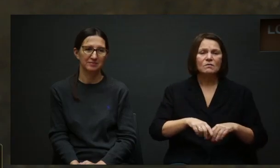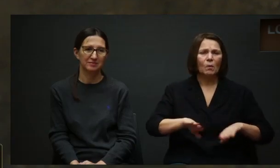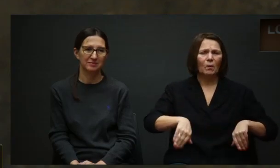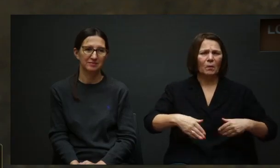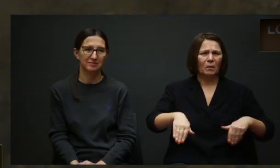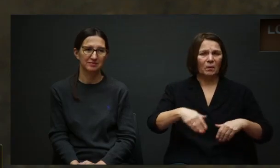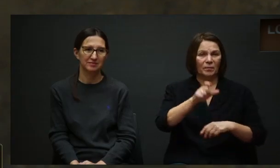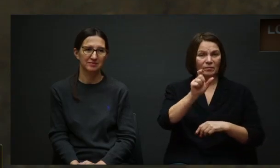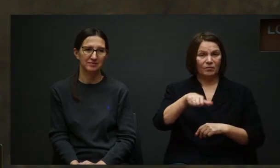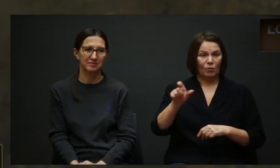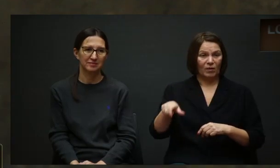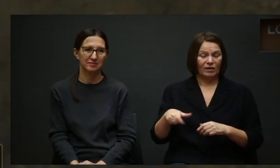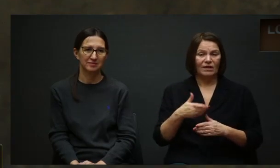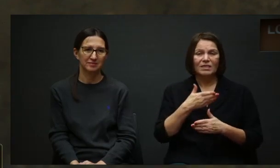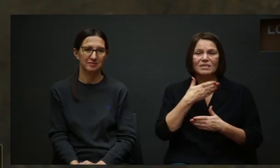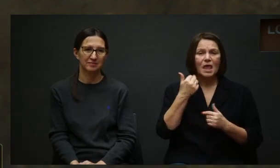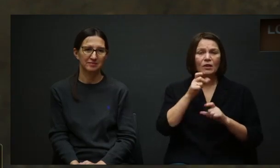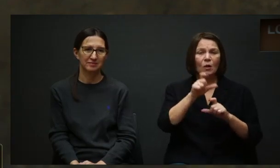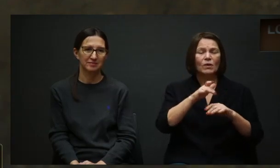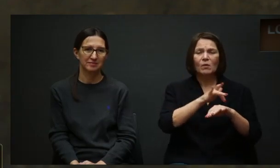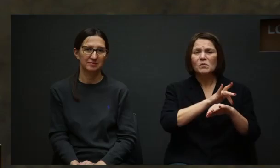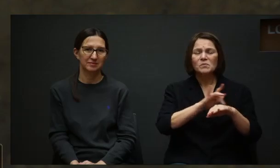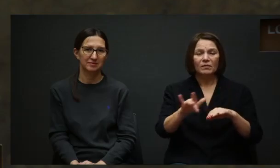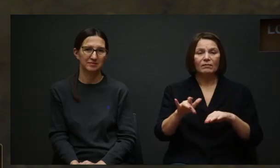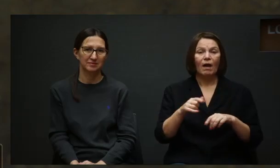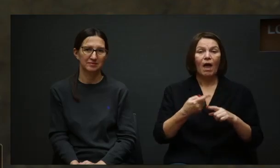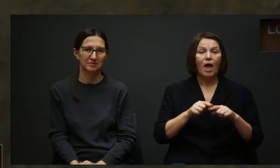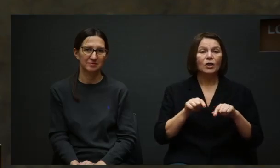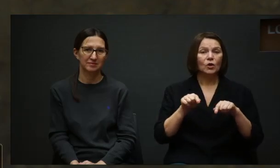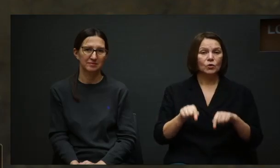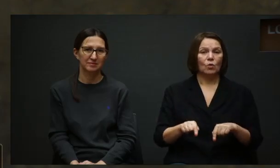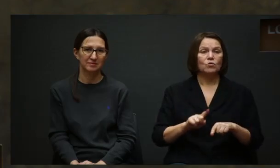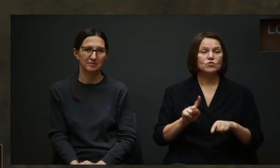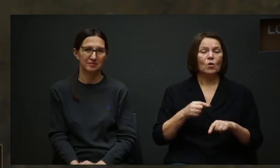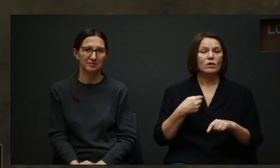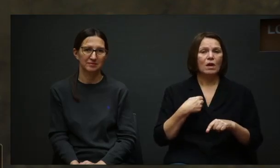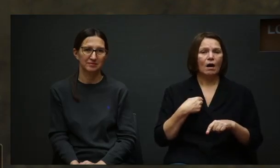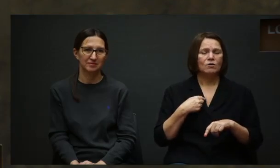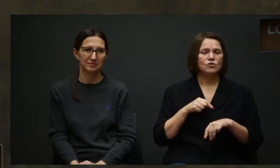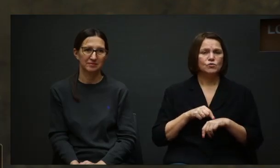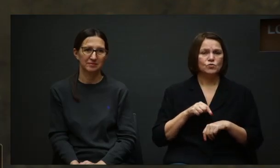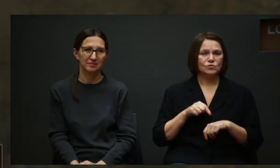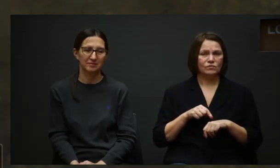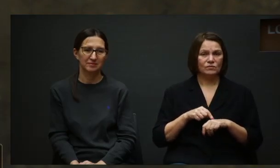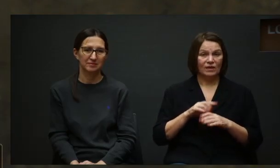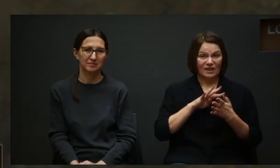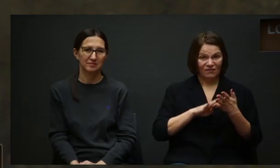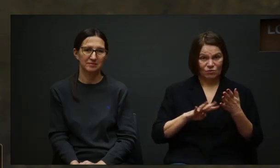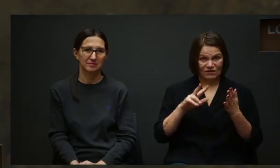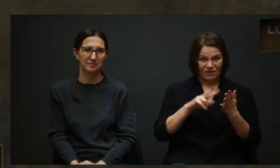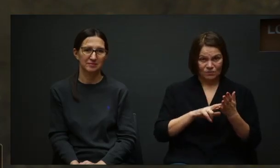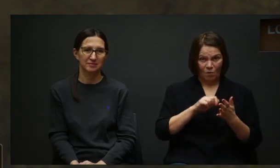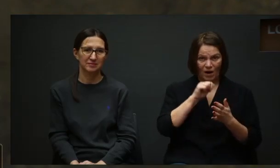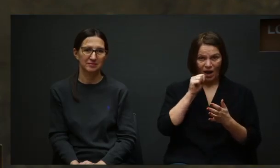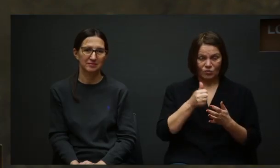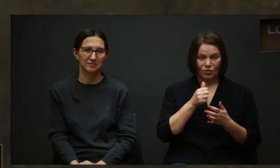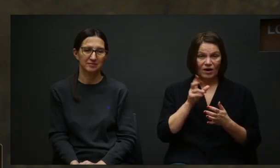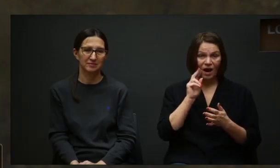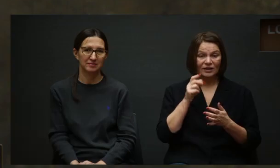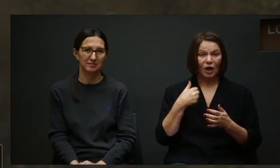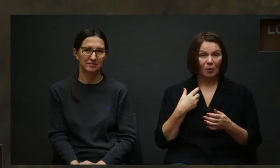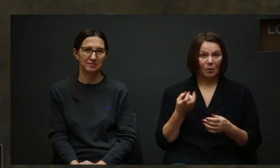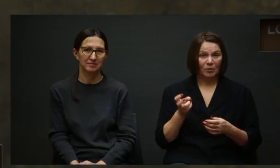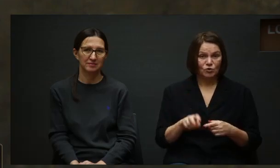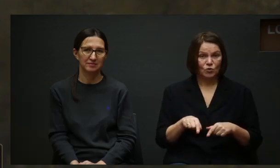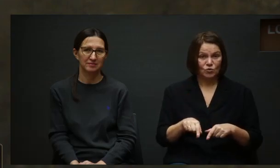публики, нету зрителей, это то, что я почувствовал в 98-м году, когда пришел